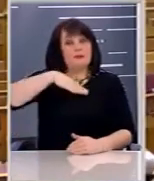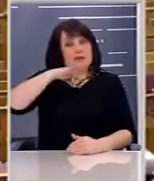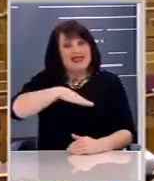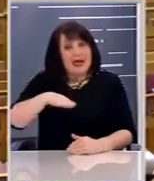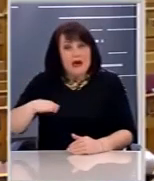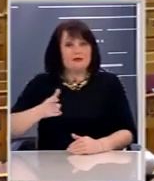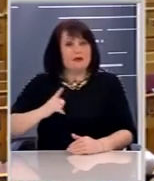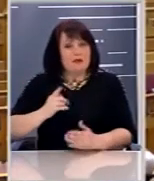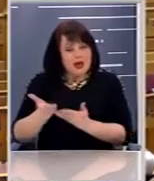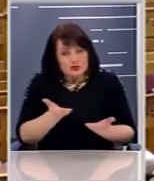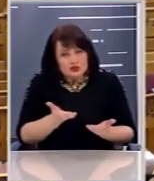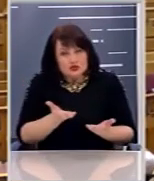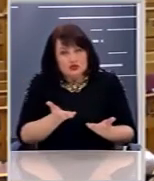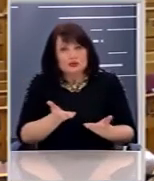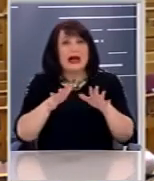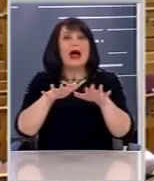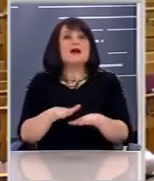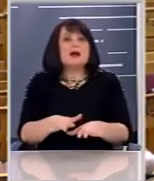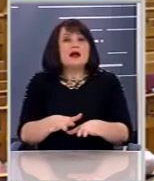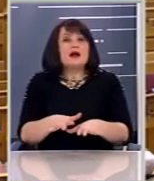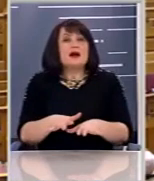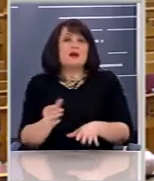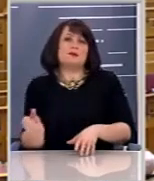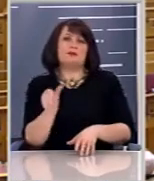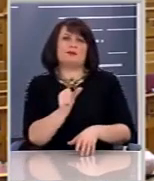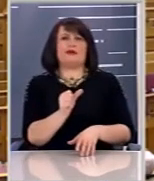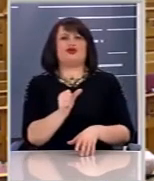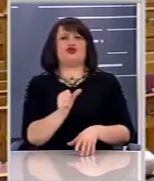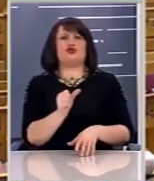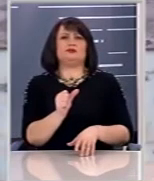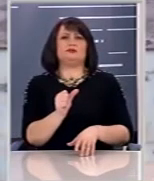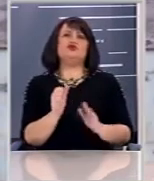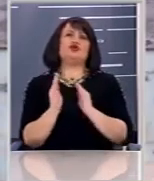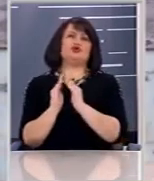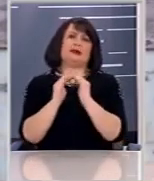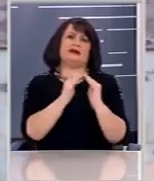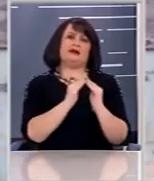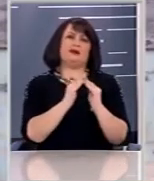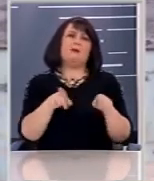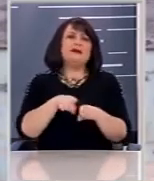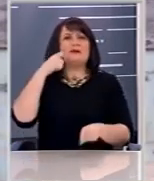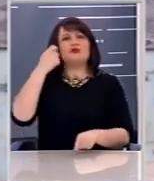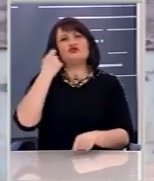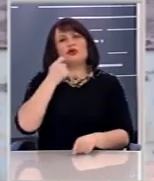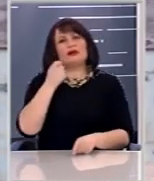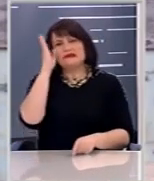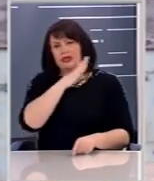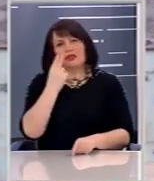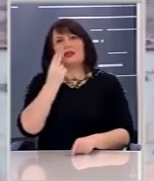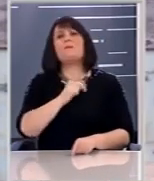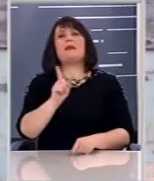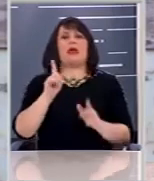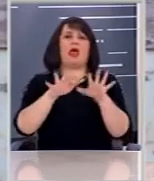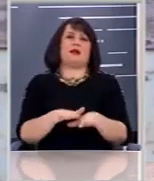τους, που όντας άνεργα επιστρέφουν στα παιδικά δωμάτια για να κρύψουν την ανεργία τους. Είναι